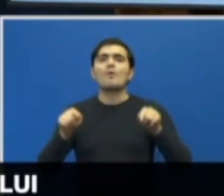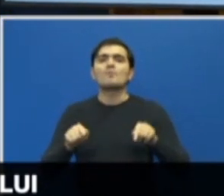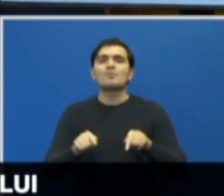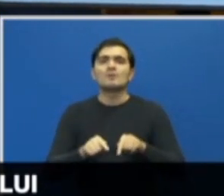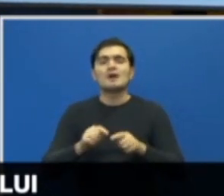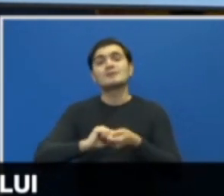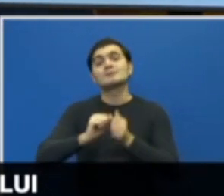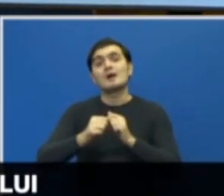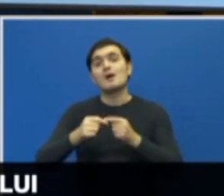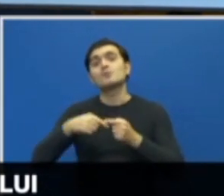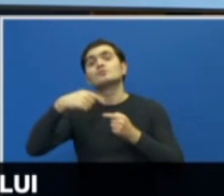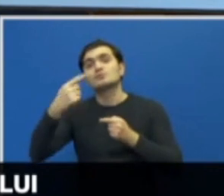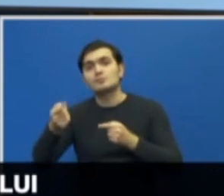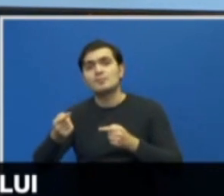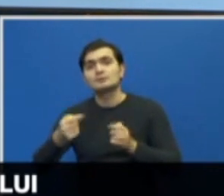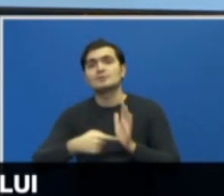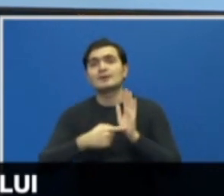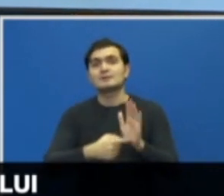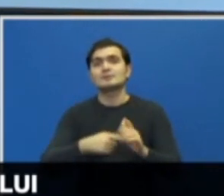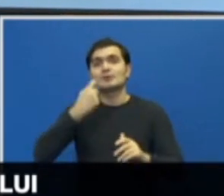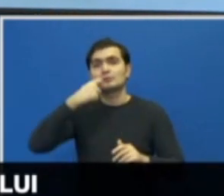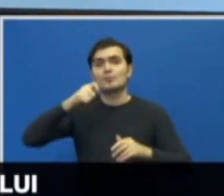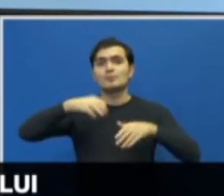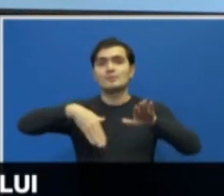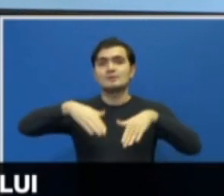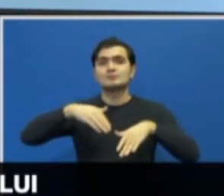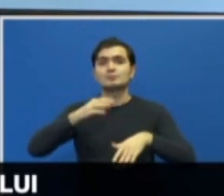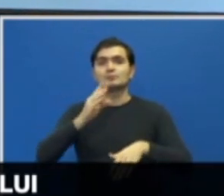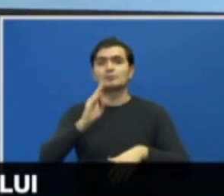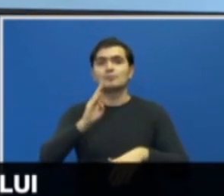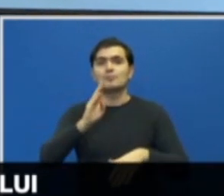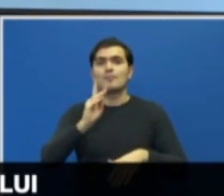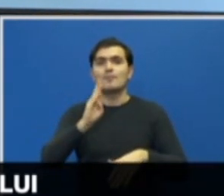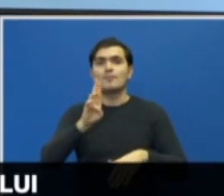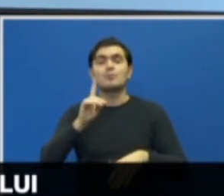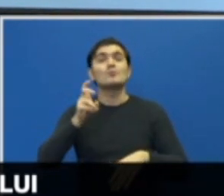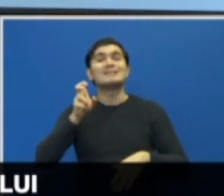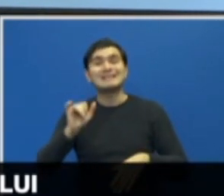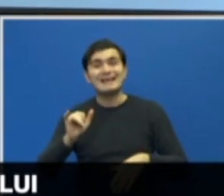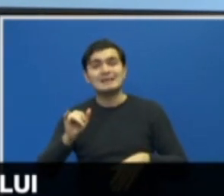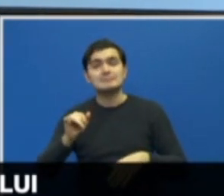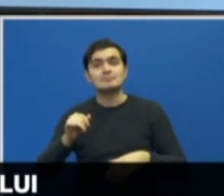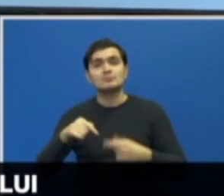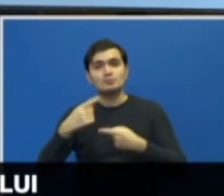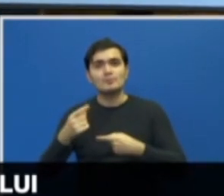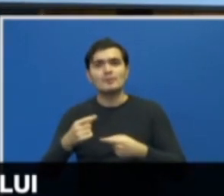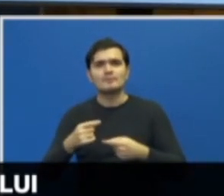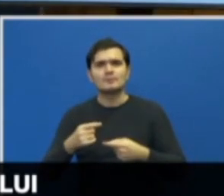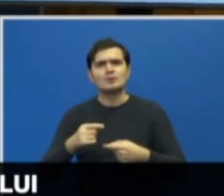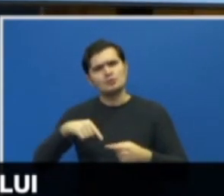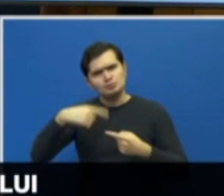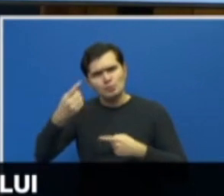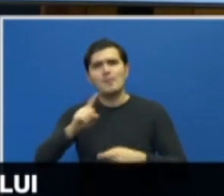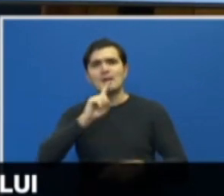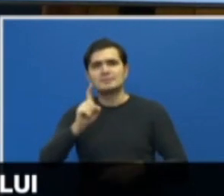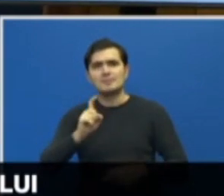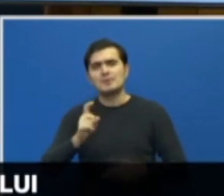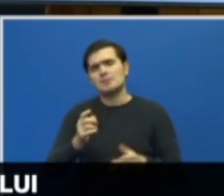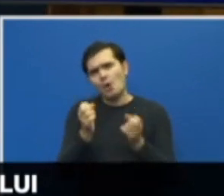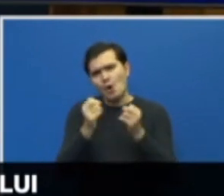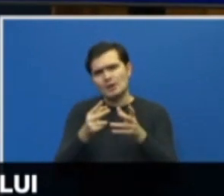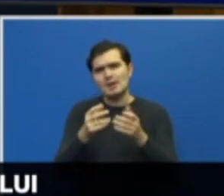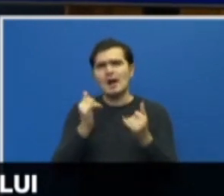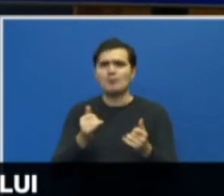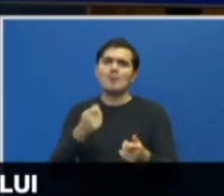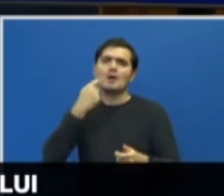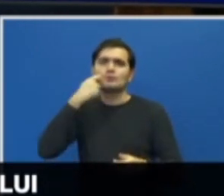ce prezentarea domnului ministru Budăi pentru pachetul social se va fi terminat? După. Domnule ministru, vă